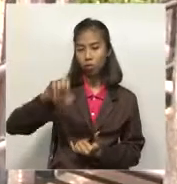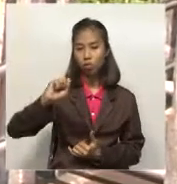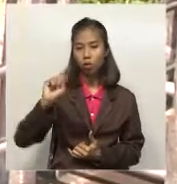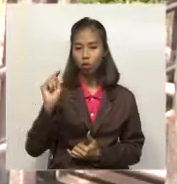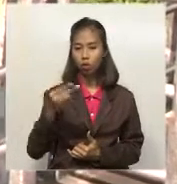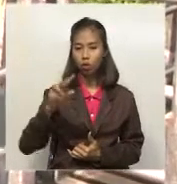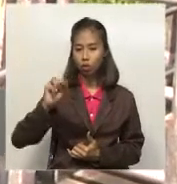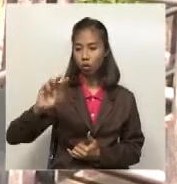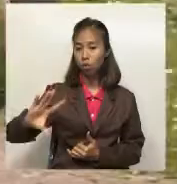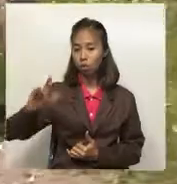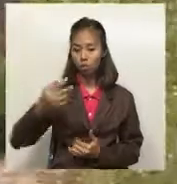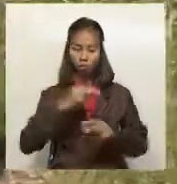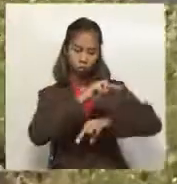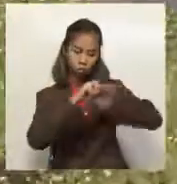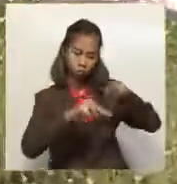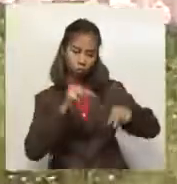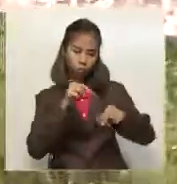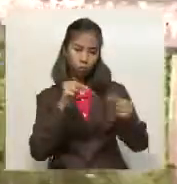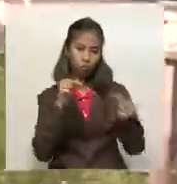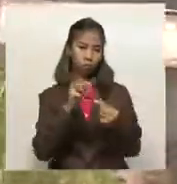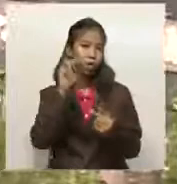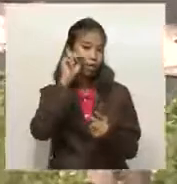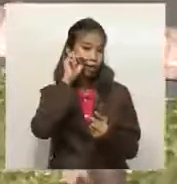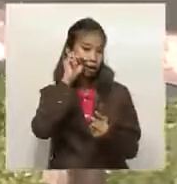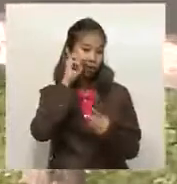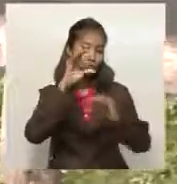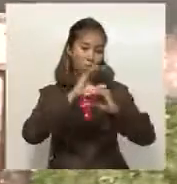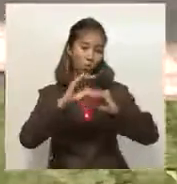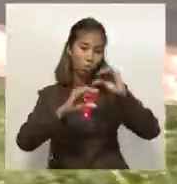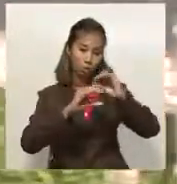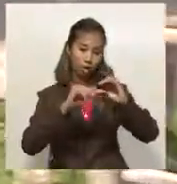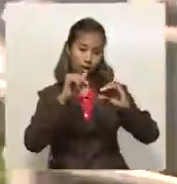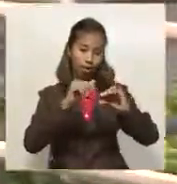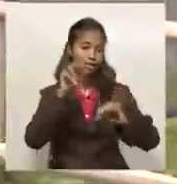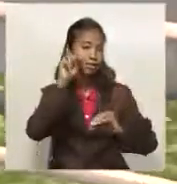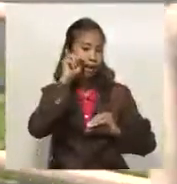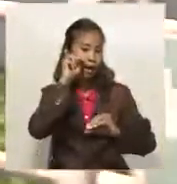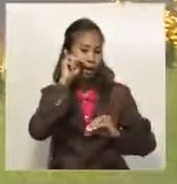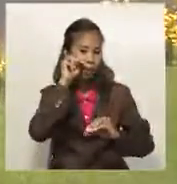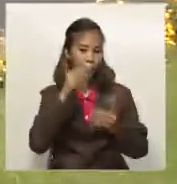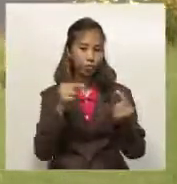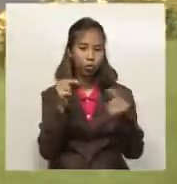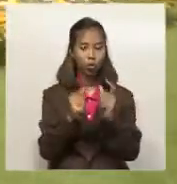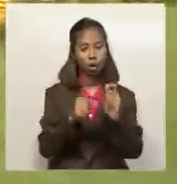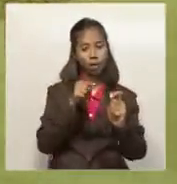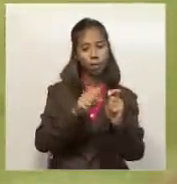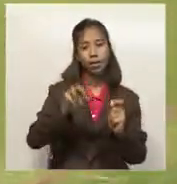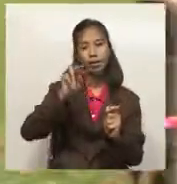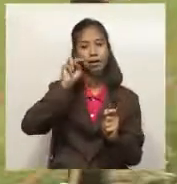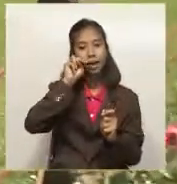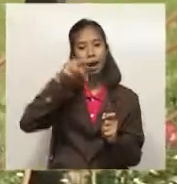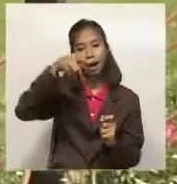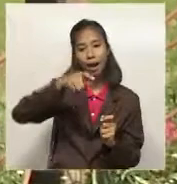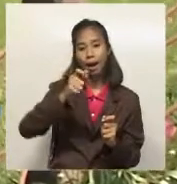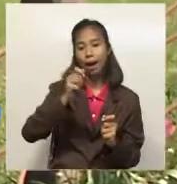ะลงพื้นที่ไปดูสถานการณ์น้ำที่โครงการส่งน้ำและบำรุงรักษาหนองหวายอำเภอน้ำพองที่จังหวัดขอนแ